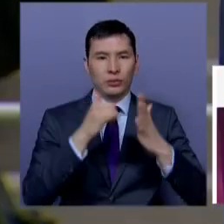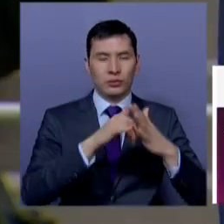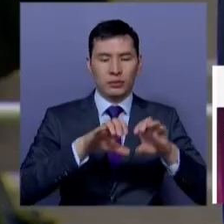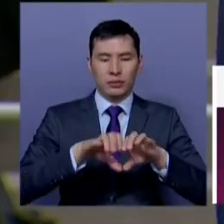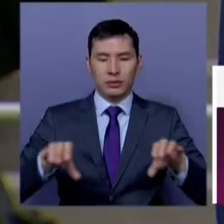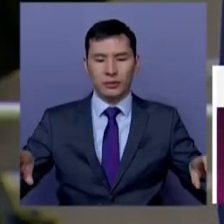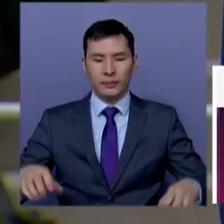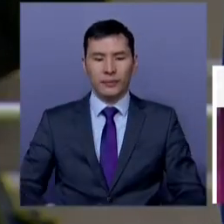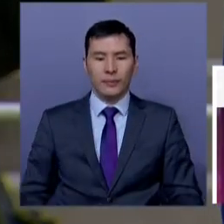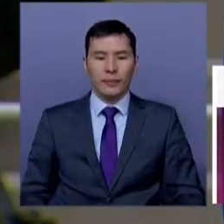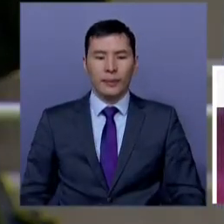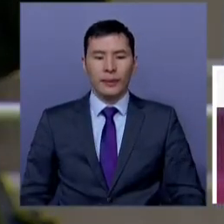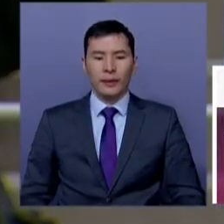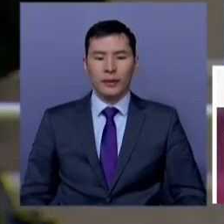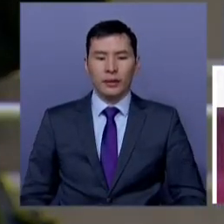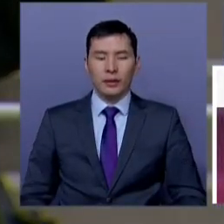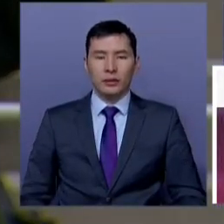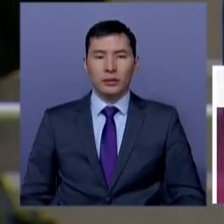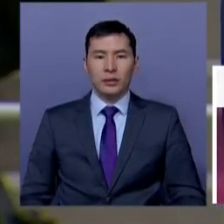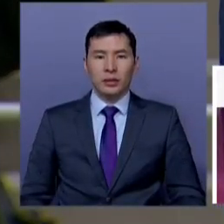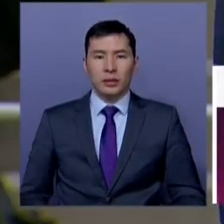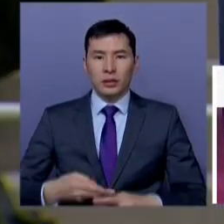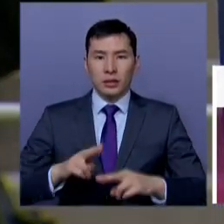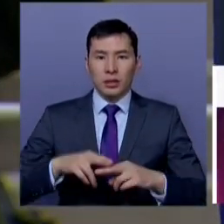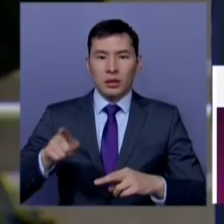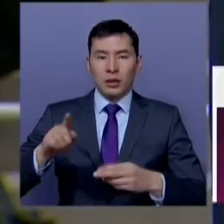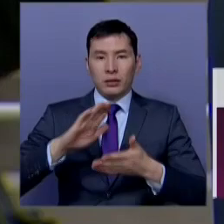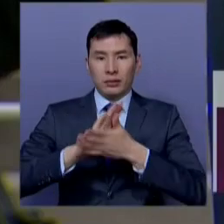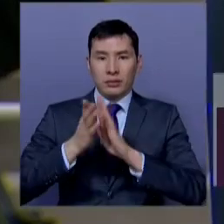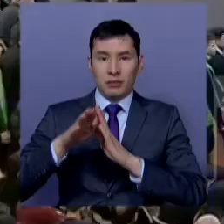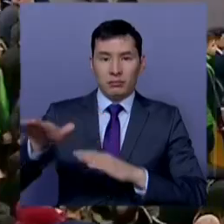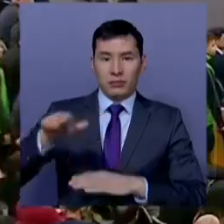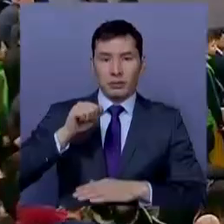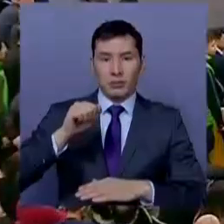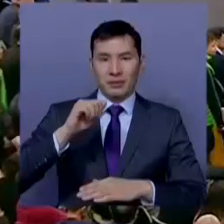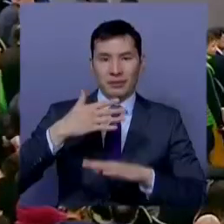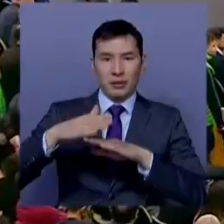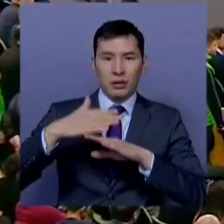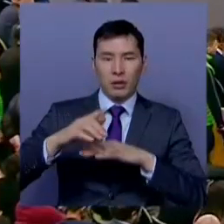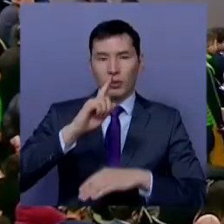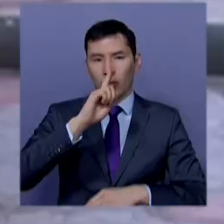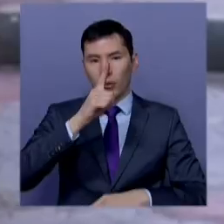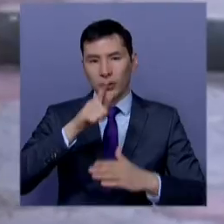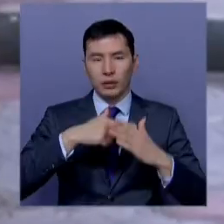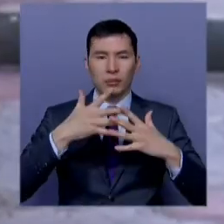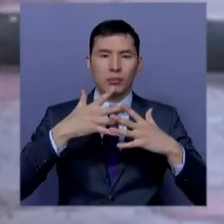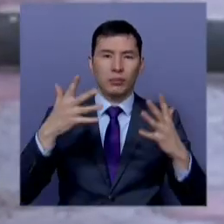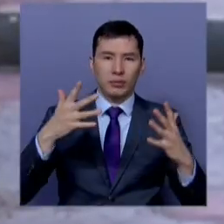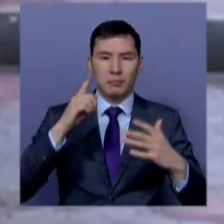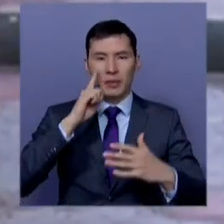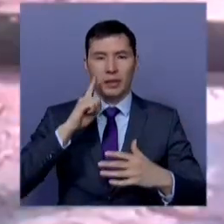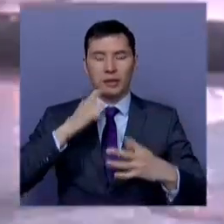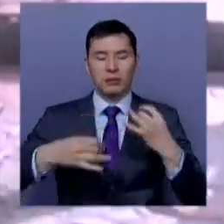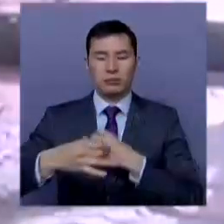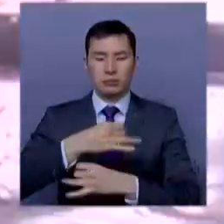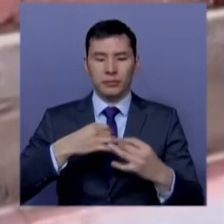қарастырылып жатқан мәселе несиелеудің мерзімі. Ол бір жылға дейін болама, бір жылдан астам болама. Сол мәселе шешіліп жатыр. Қала аудандарында